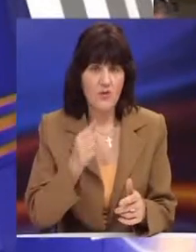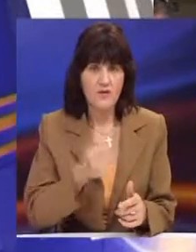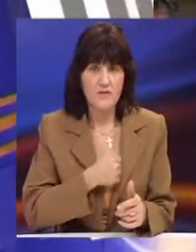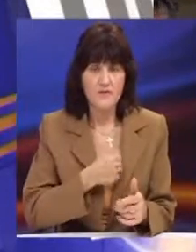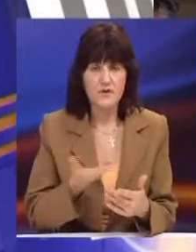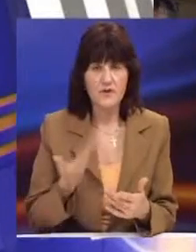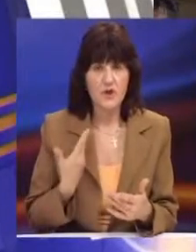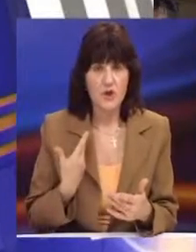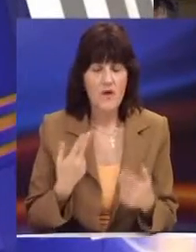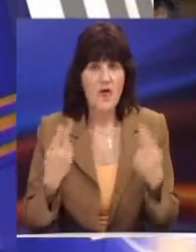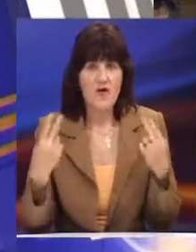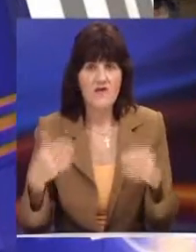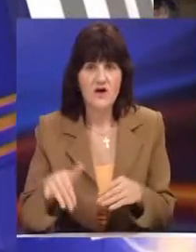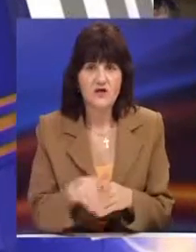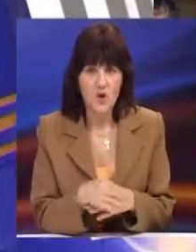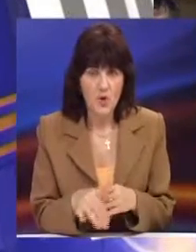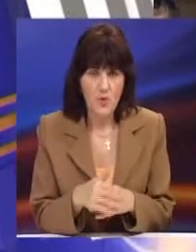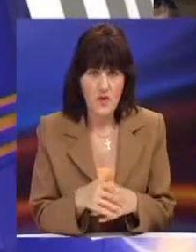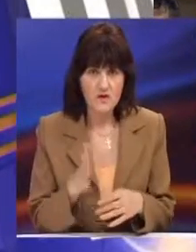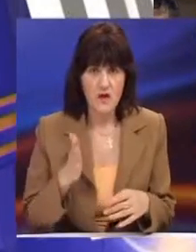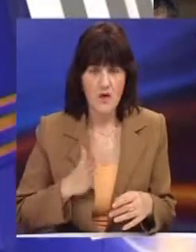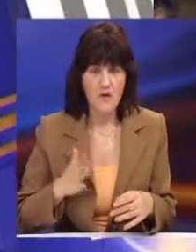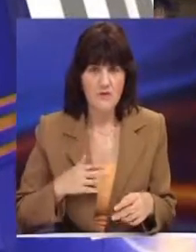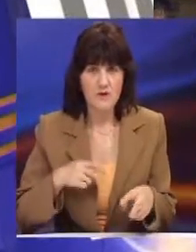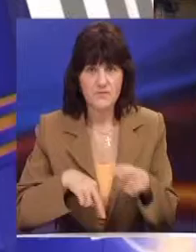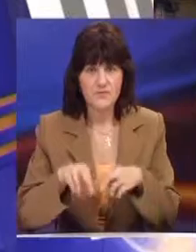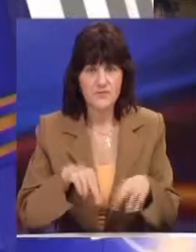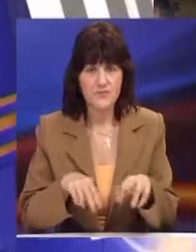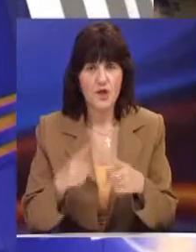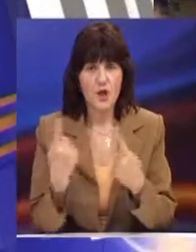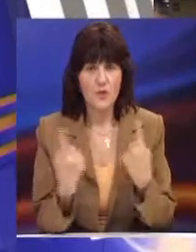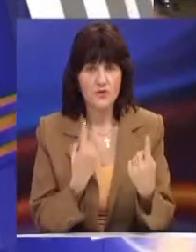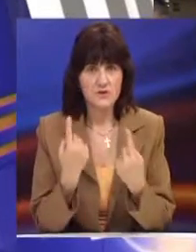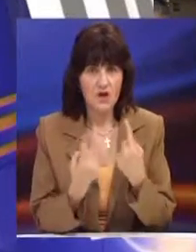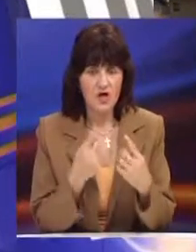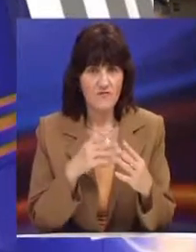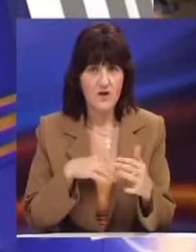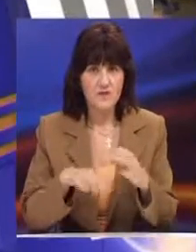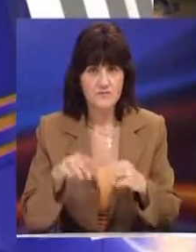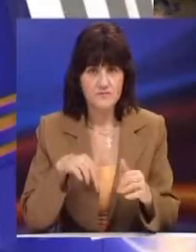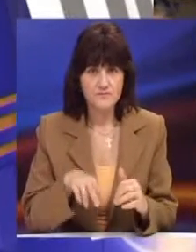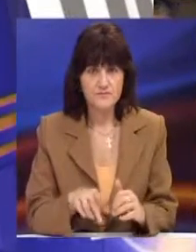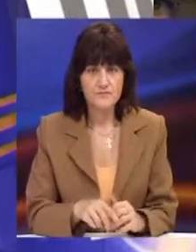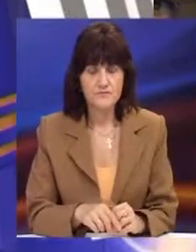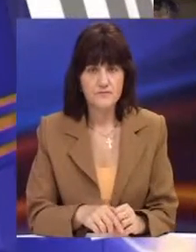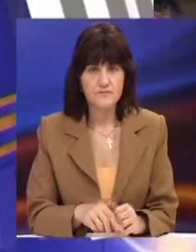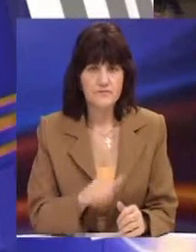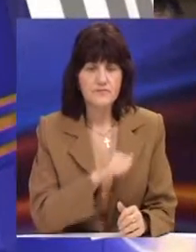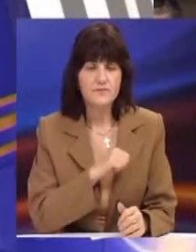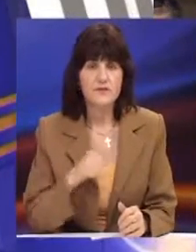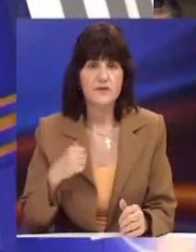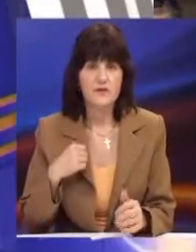iz ovog kraja dobili važnu ulicu i time upristojili naravno uslove za komunikaciju i za život.